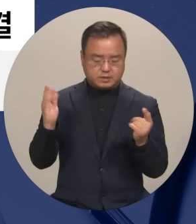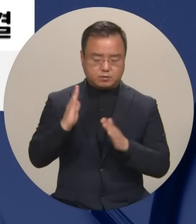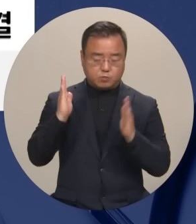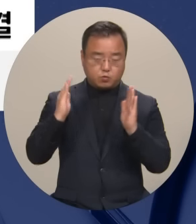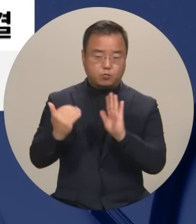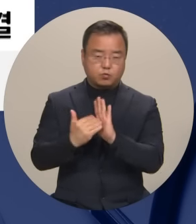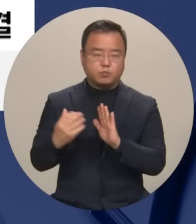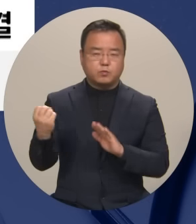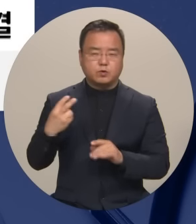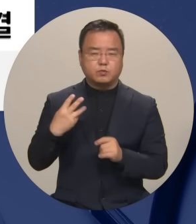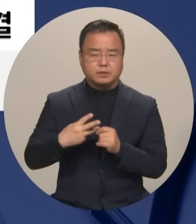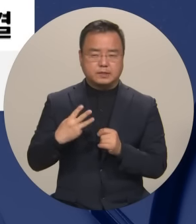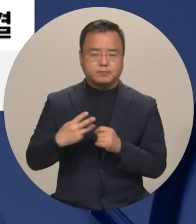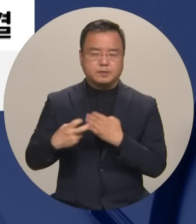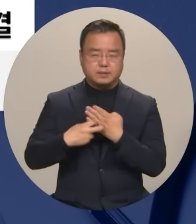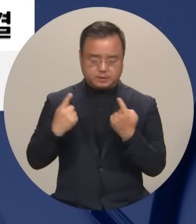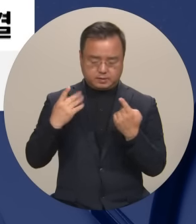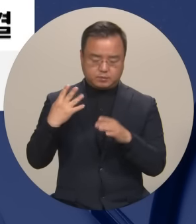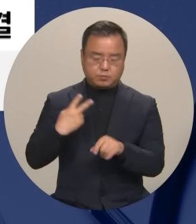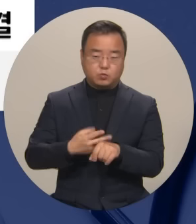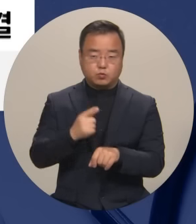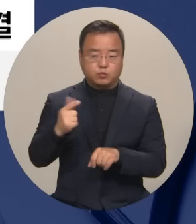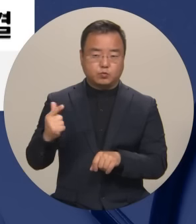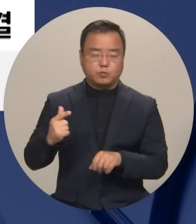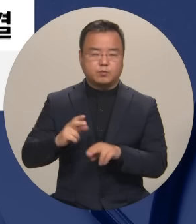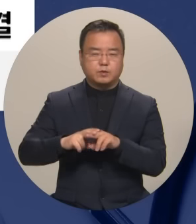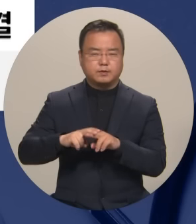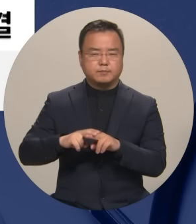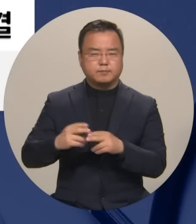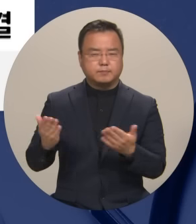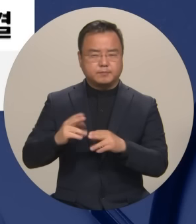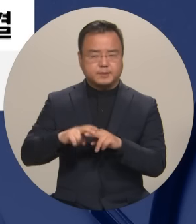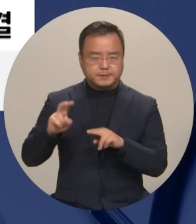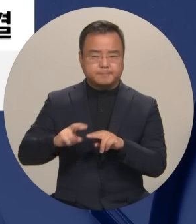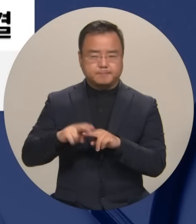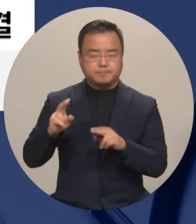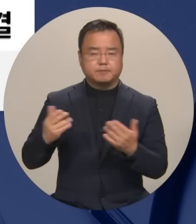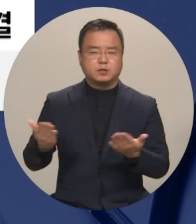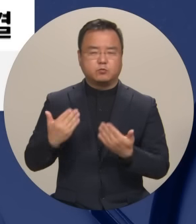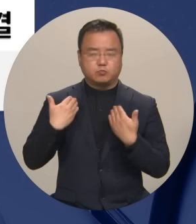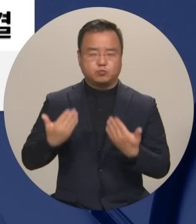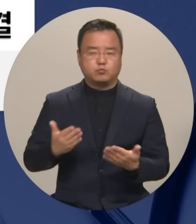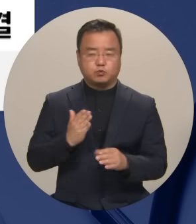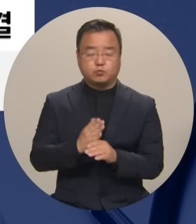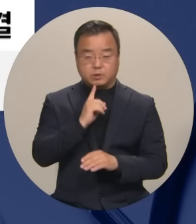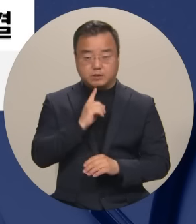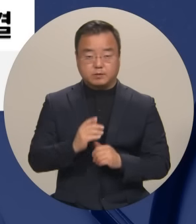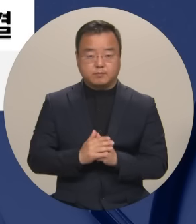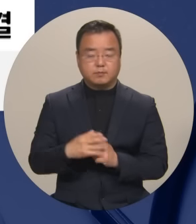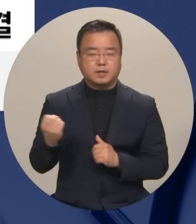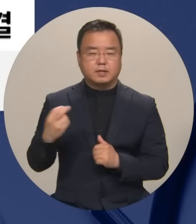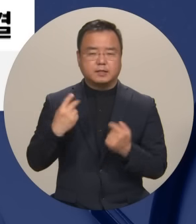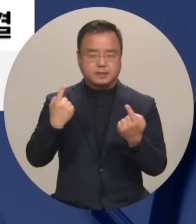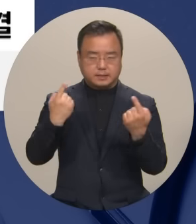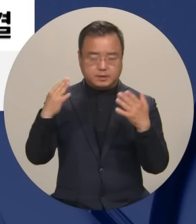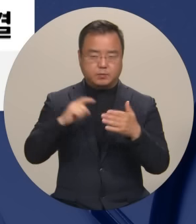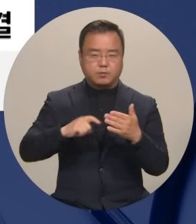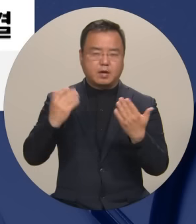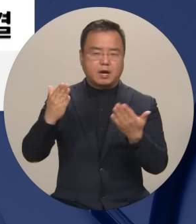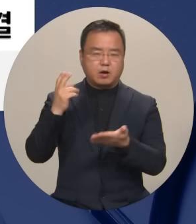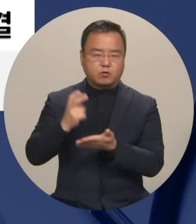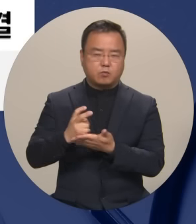또 의대 교수들 역시 집단 사직 행렬에 동참하고 휴진에 나섰습니다 어 증언을 확정해야 하는 대학 내부적으로는 학칙이